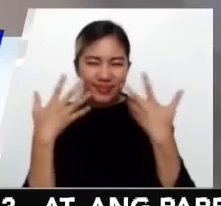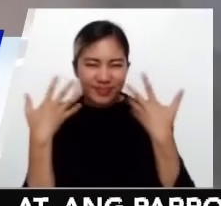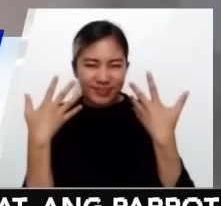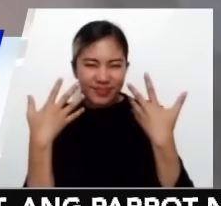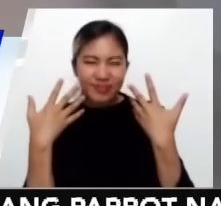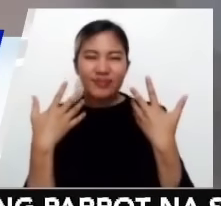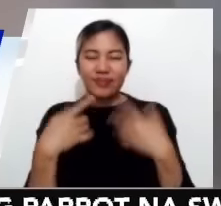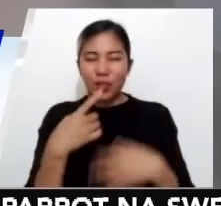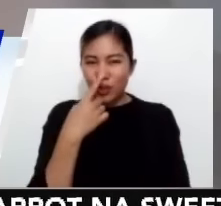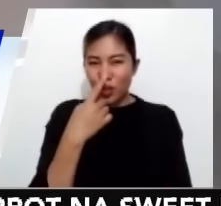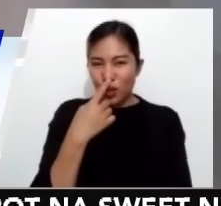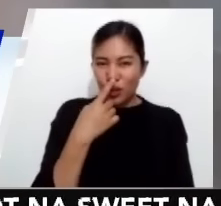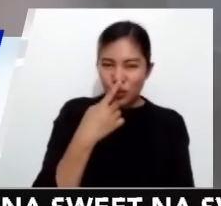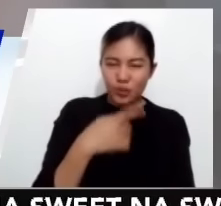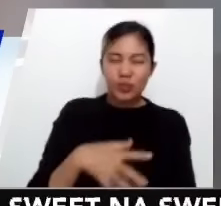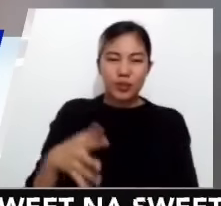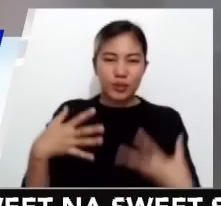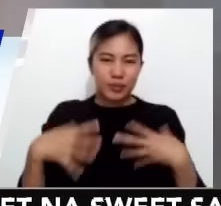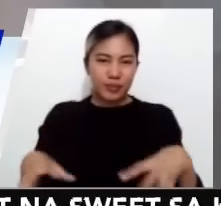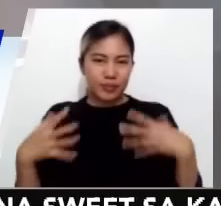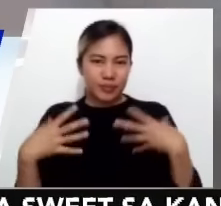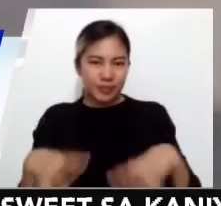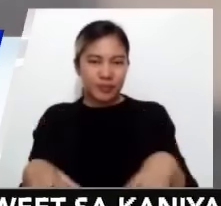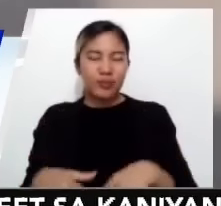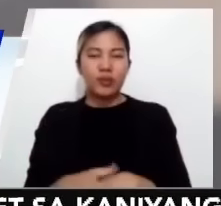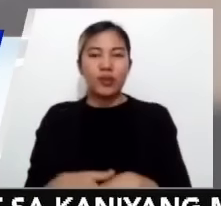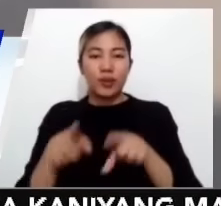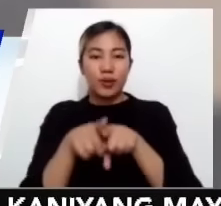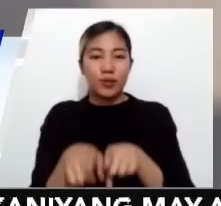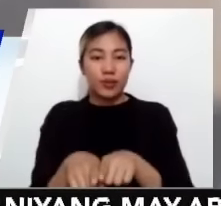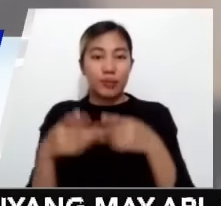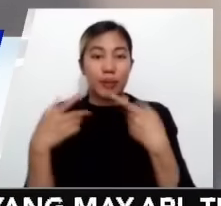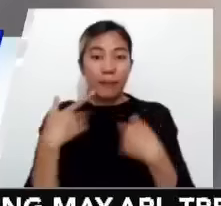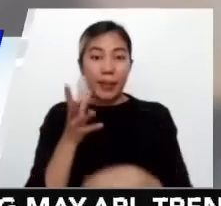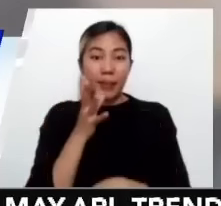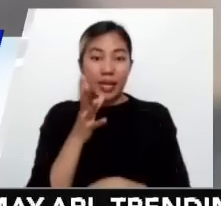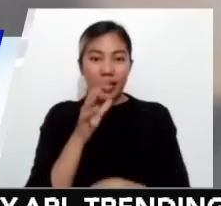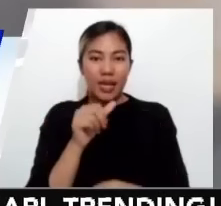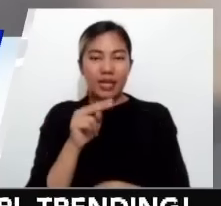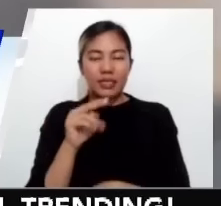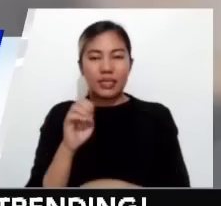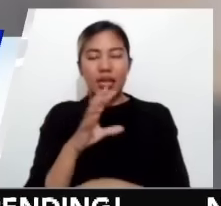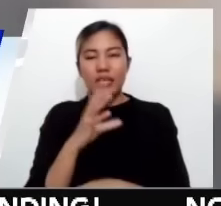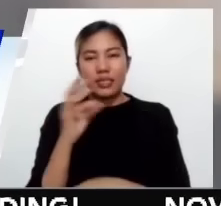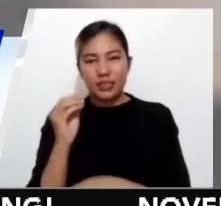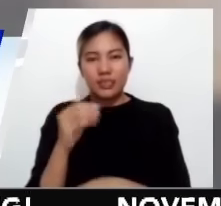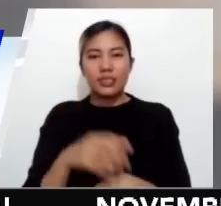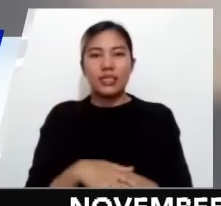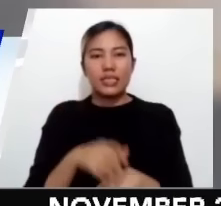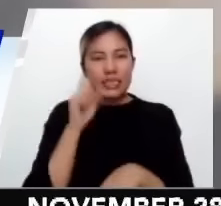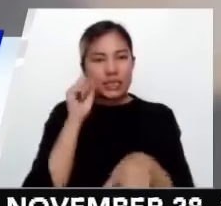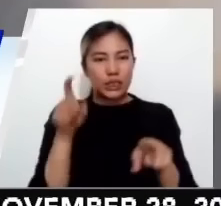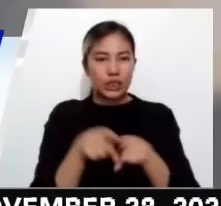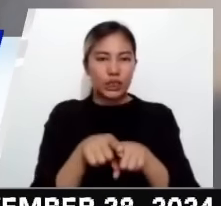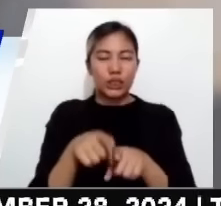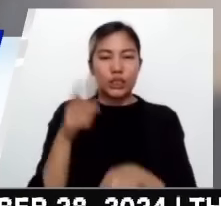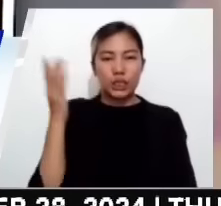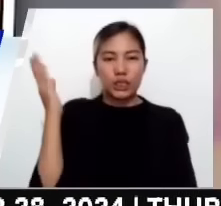matching OOTD. Present din sa event ang mommy ni Anne si Carmen at sestra niyang si asawa ng asawa ko